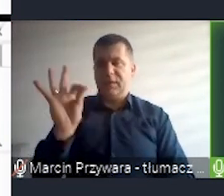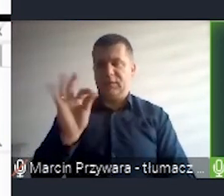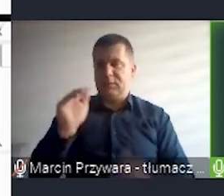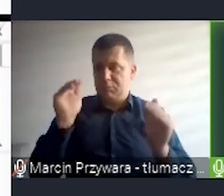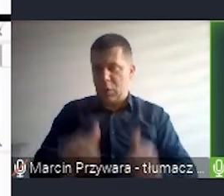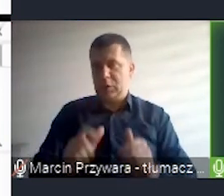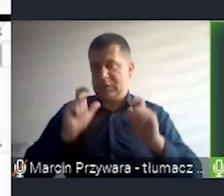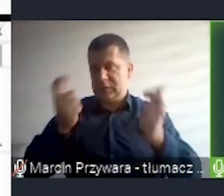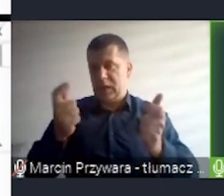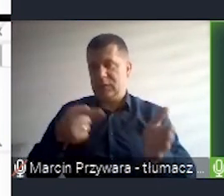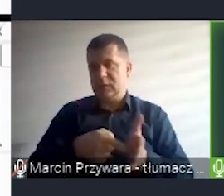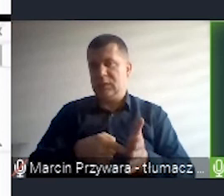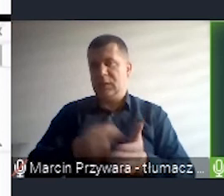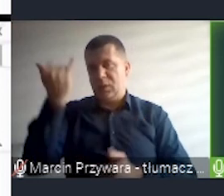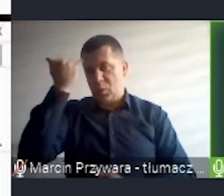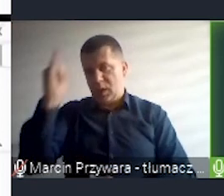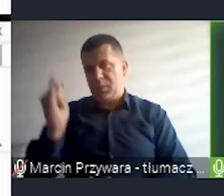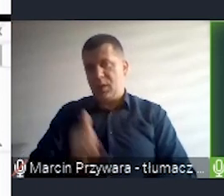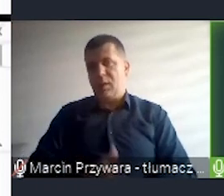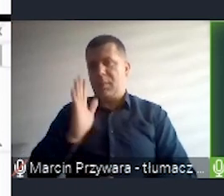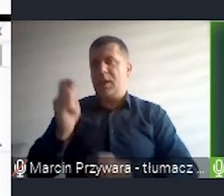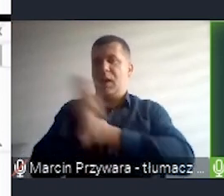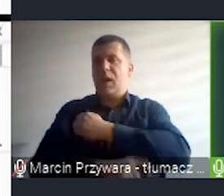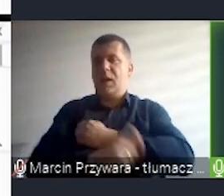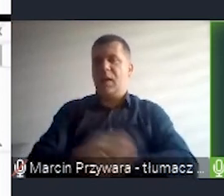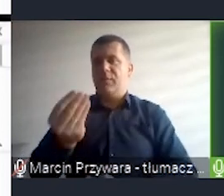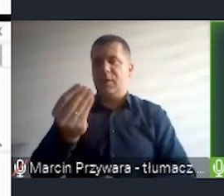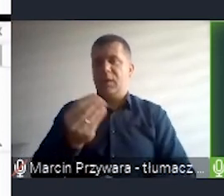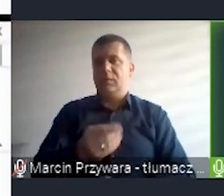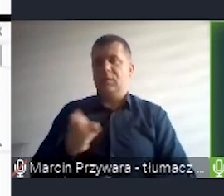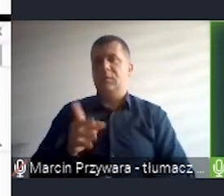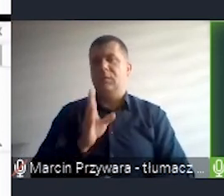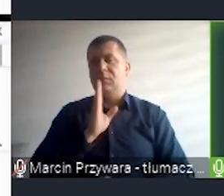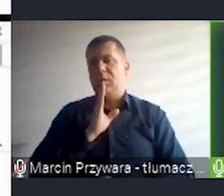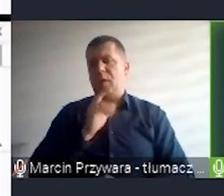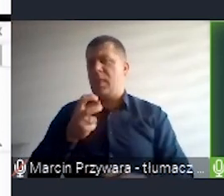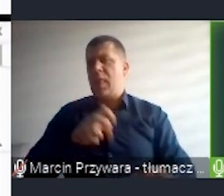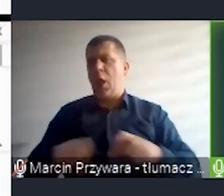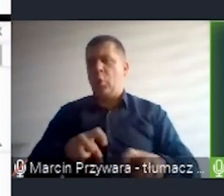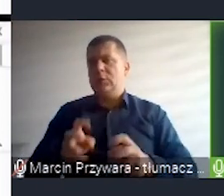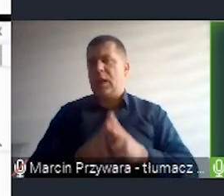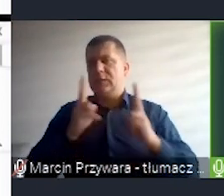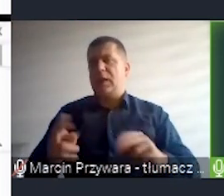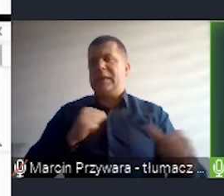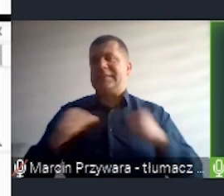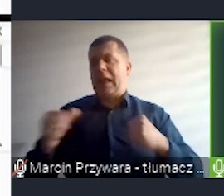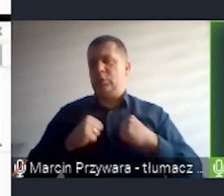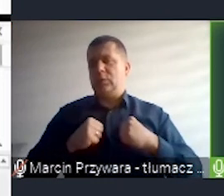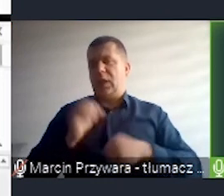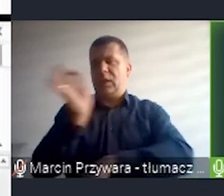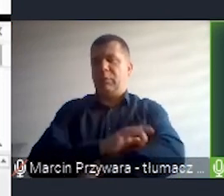może się zdarzyć, że te uchybienia będą karane finansowo jako rażące naruszenia w zakresie zarządzania projektem.